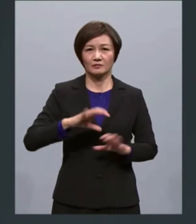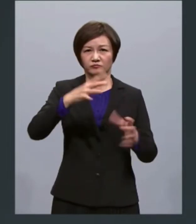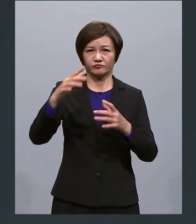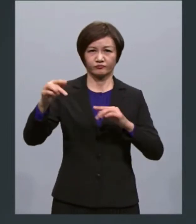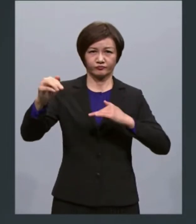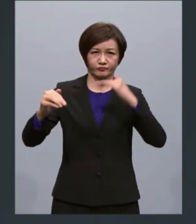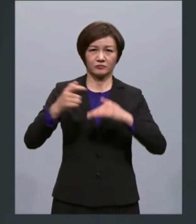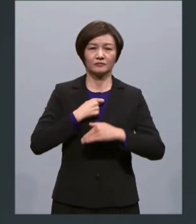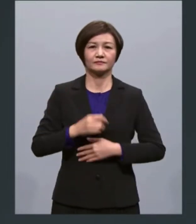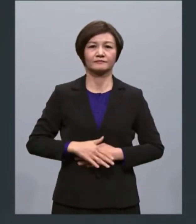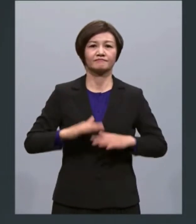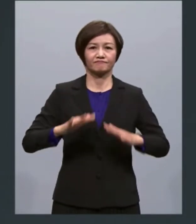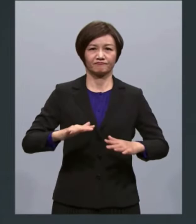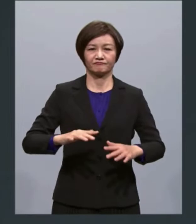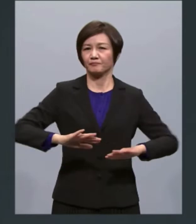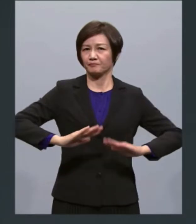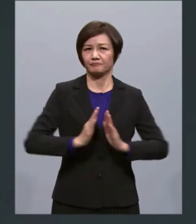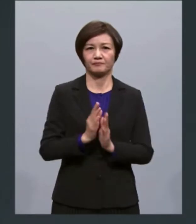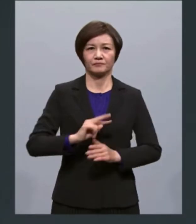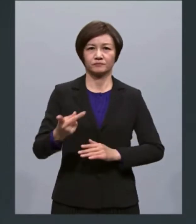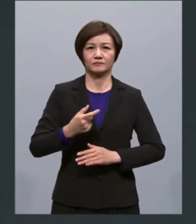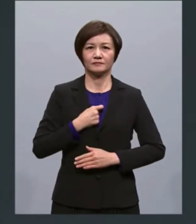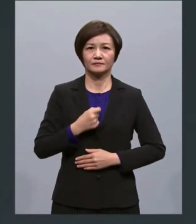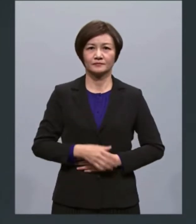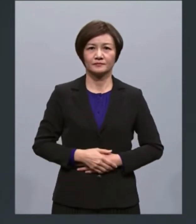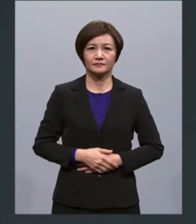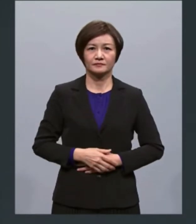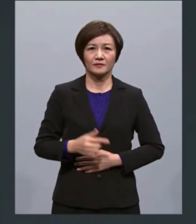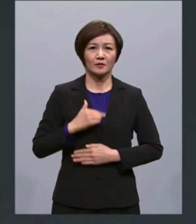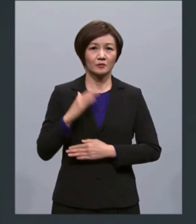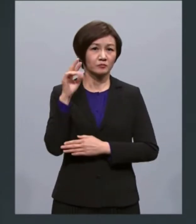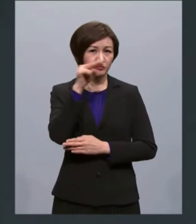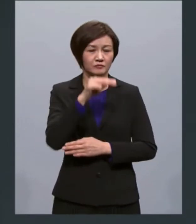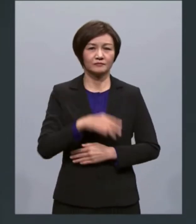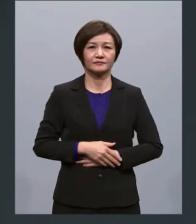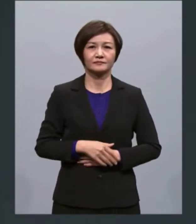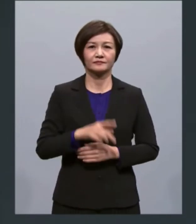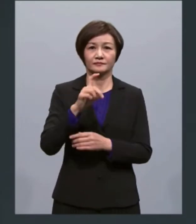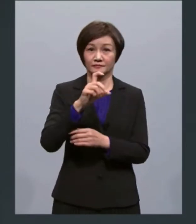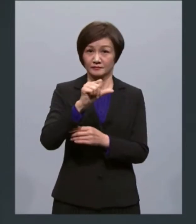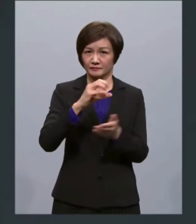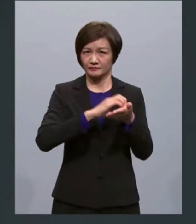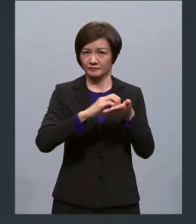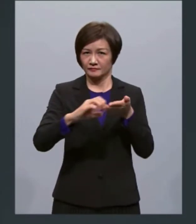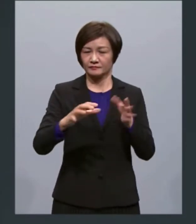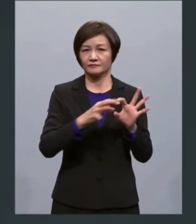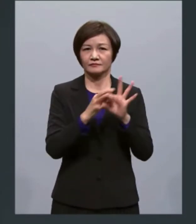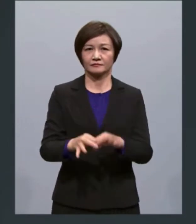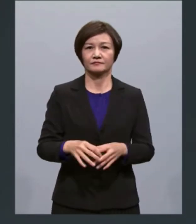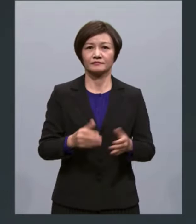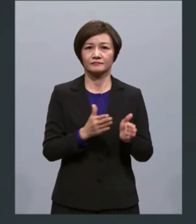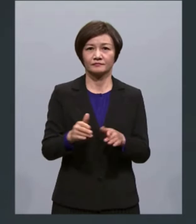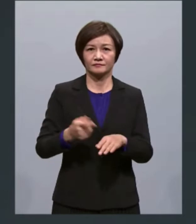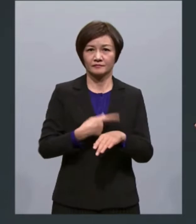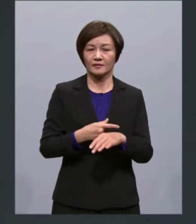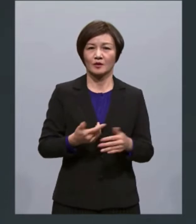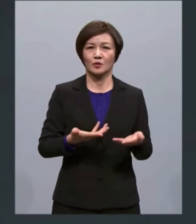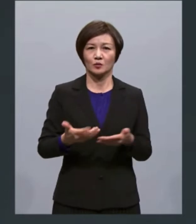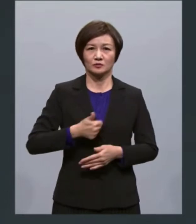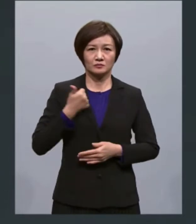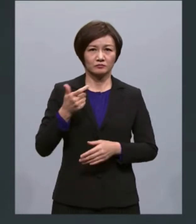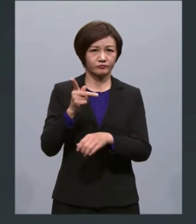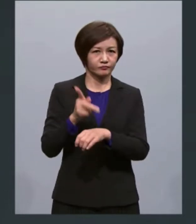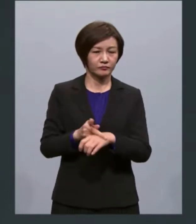现在就是行动的时候了。我的政见其实用15个字就可以贯通：理性、务实、科